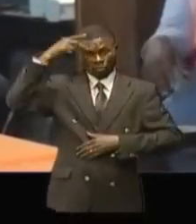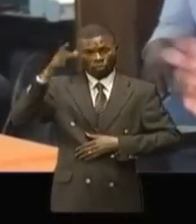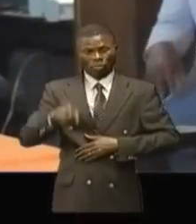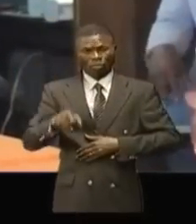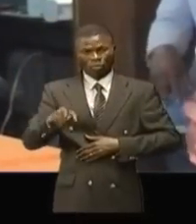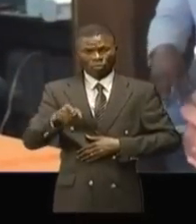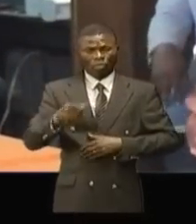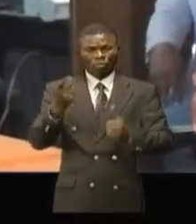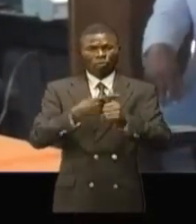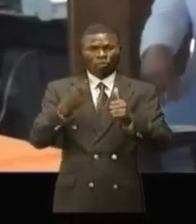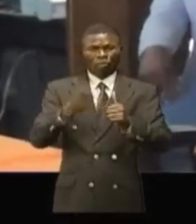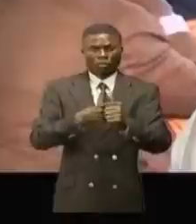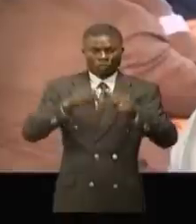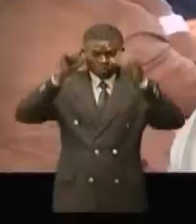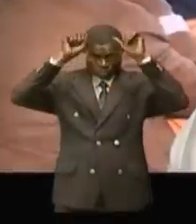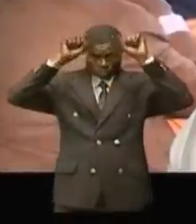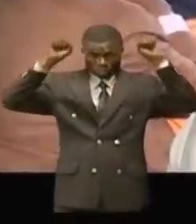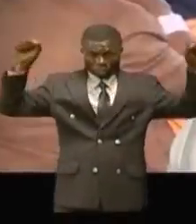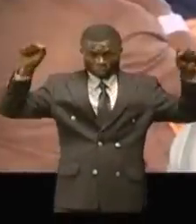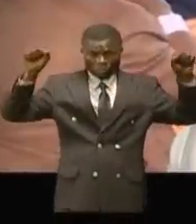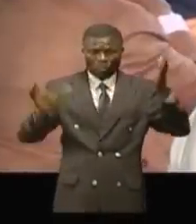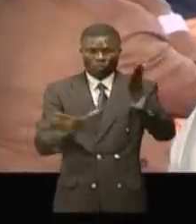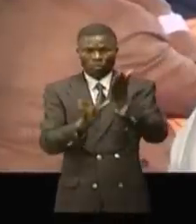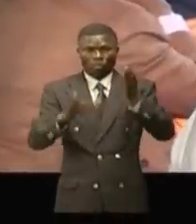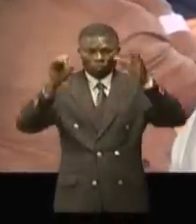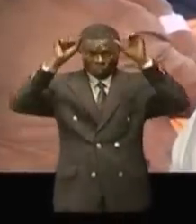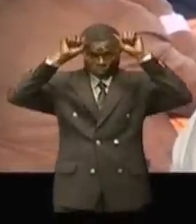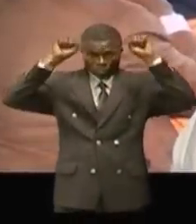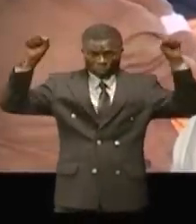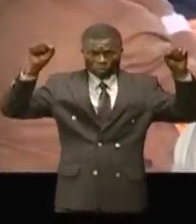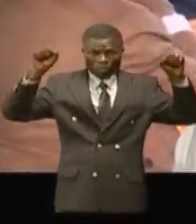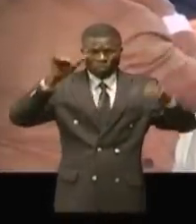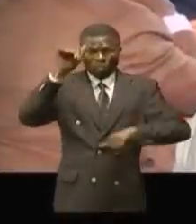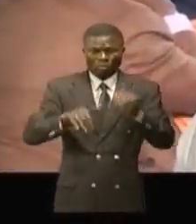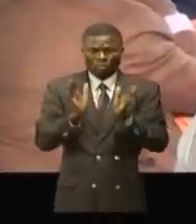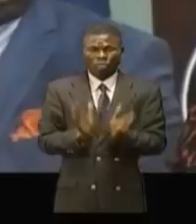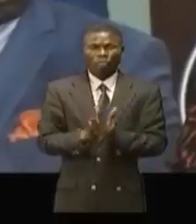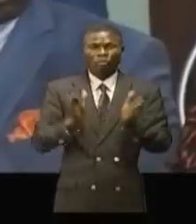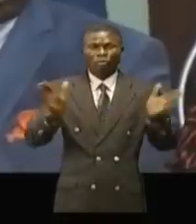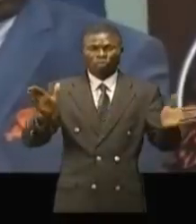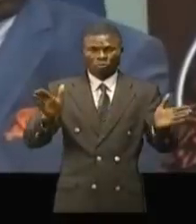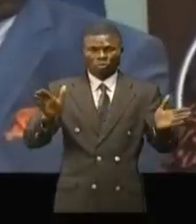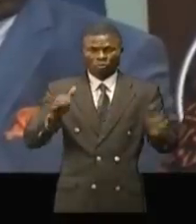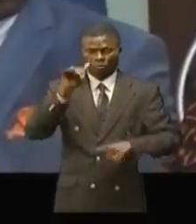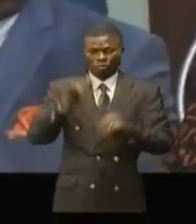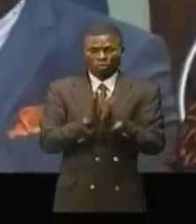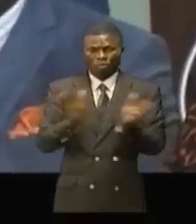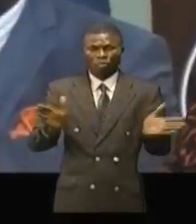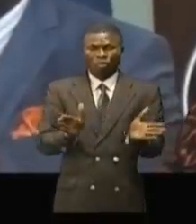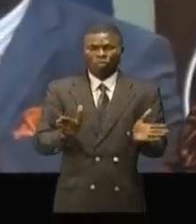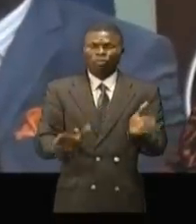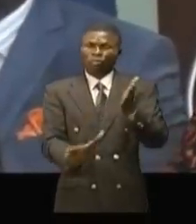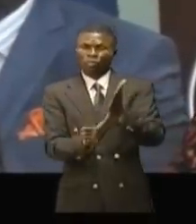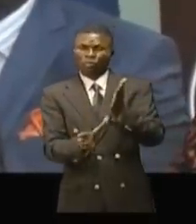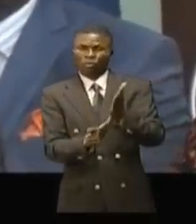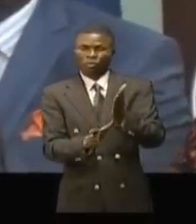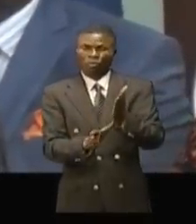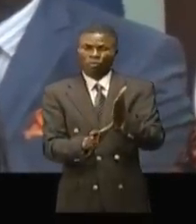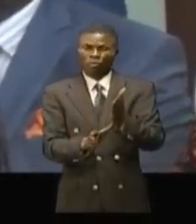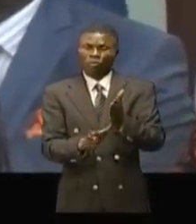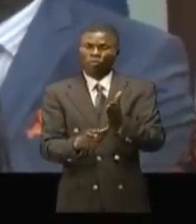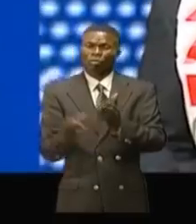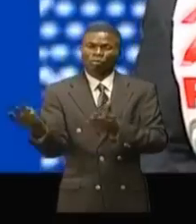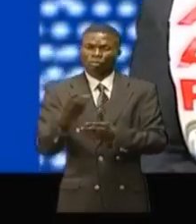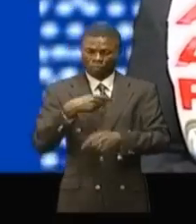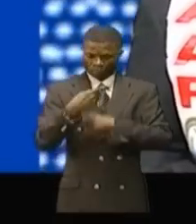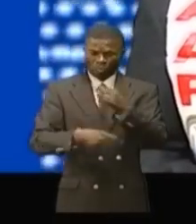à savoir le président, le vice-président, le secrétaire général, les secrétaires généraux adjoints vont activement